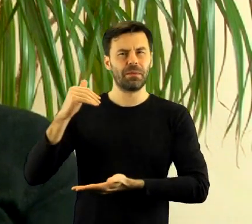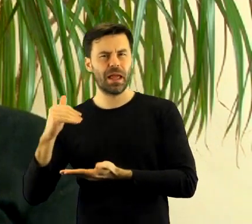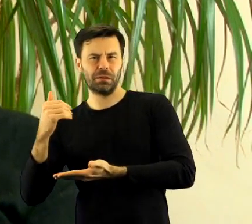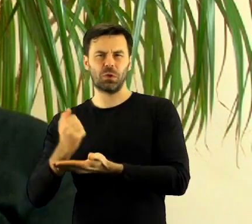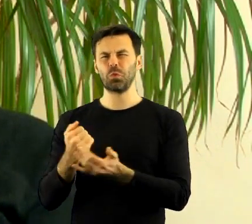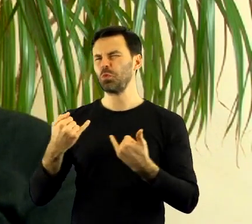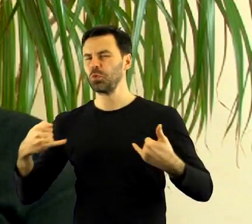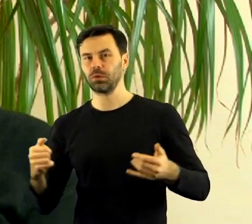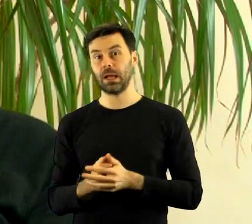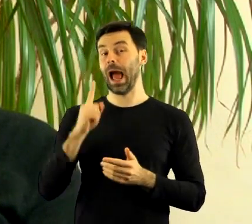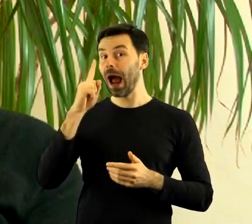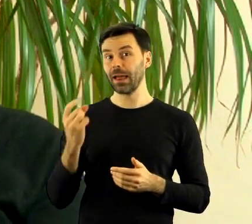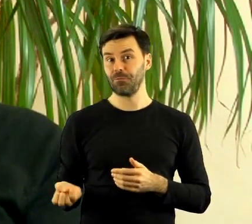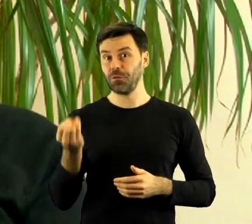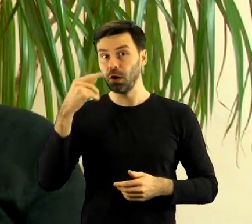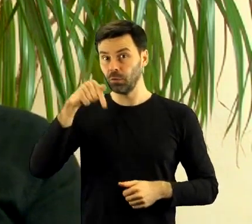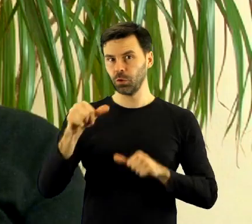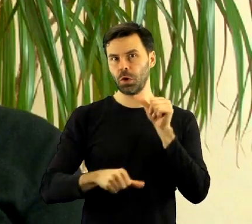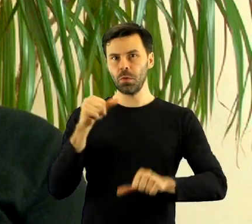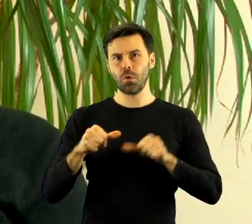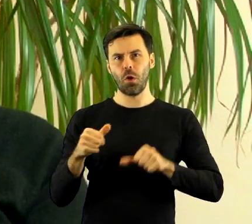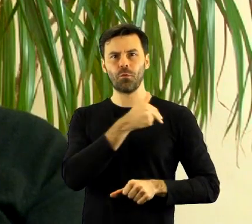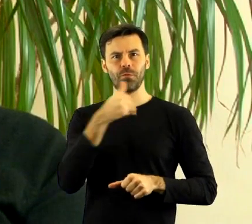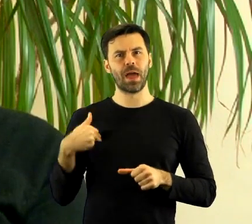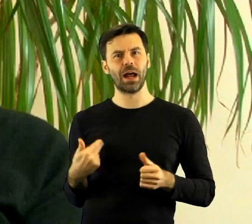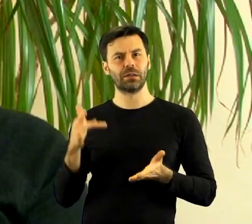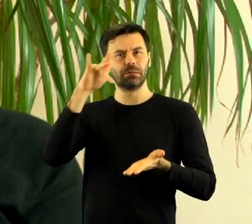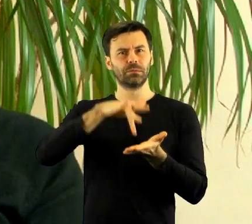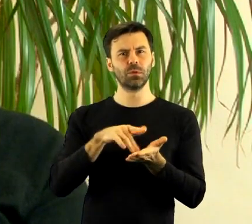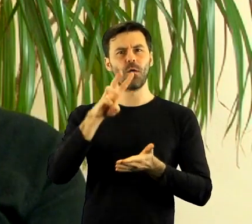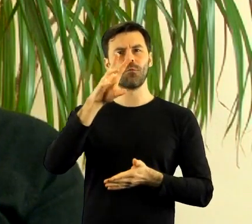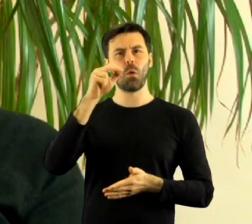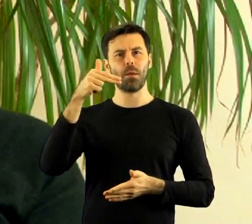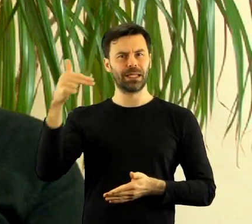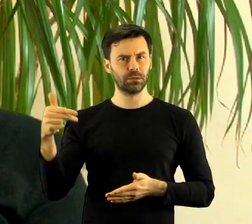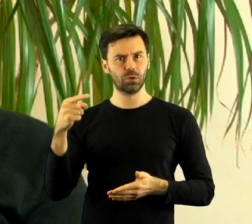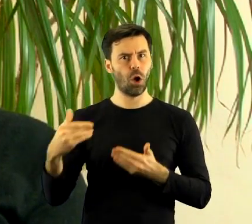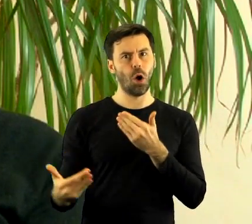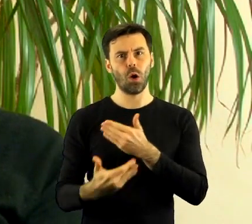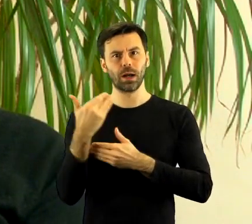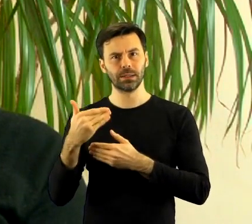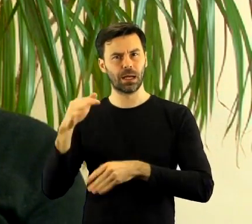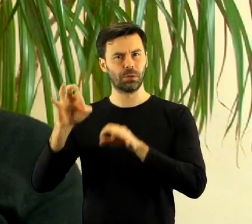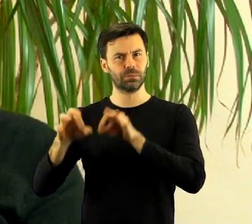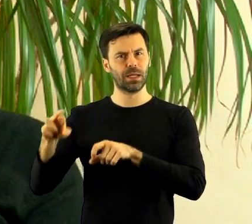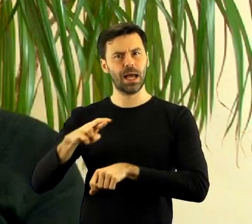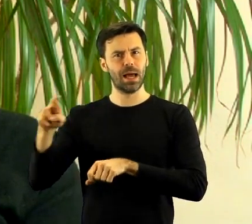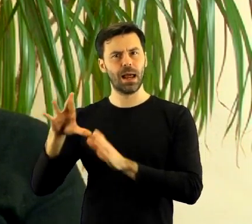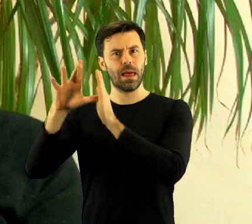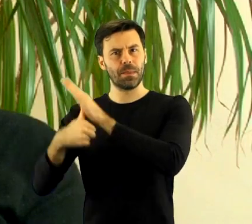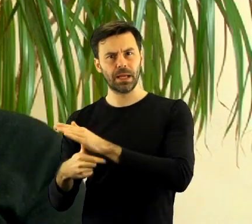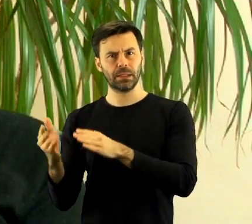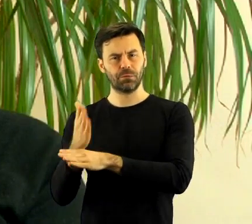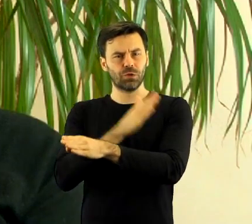na wiosnę tego roku w naszej miejscowości okazało się, czyli w Wołominie, że przed sesją Rady Miejskiej kilkoro